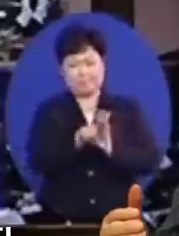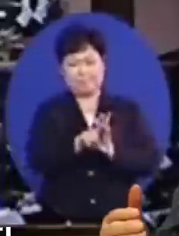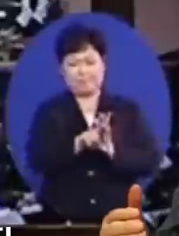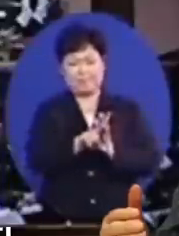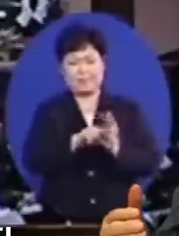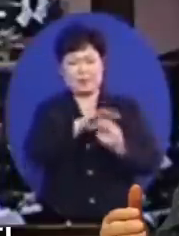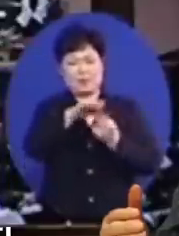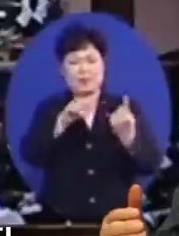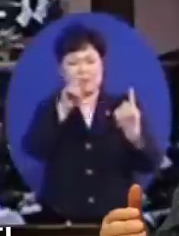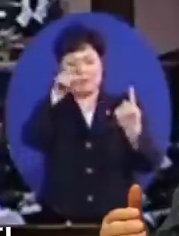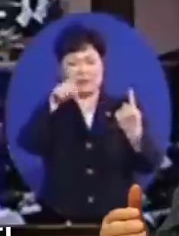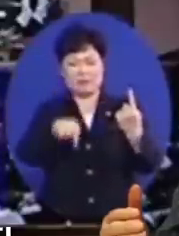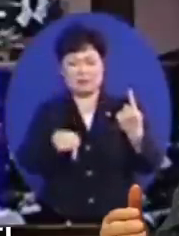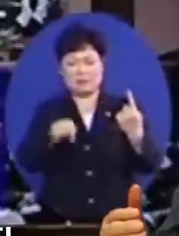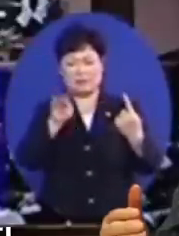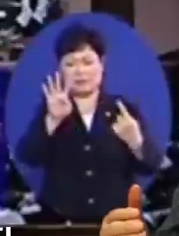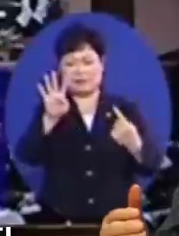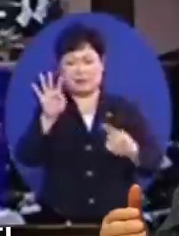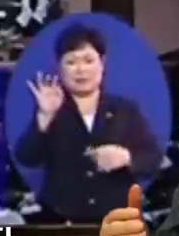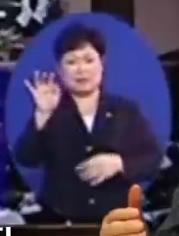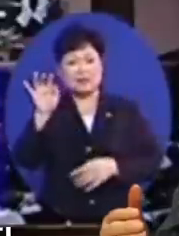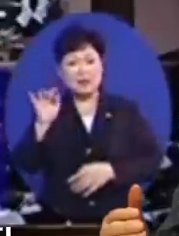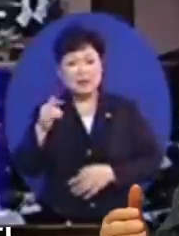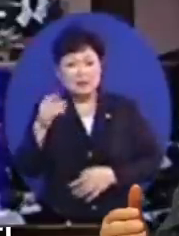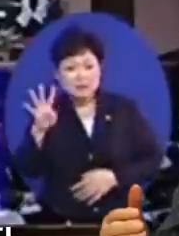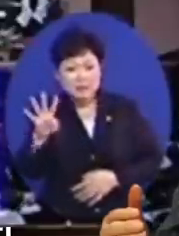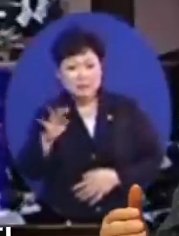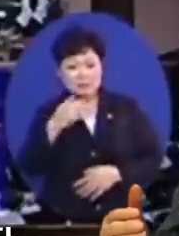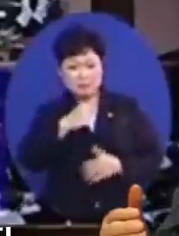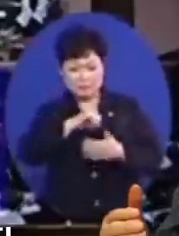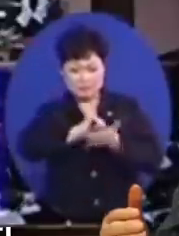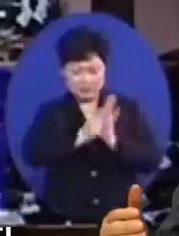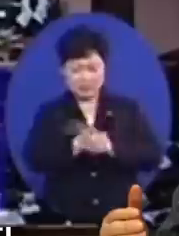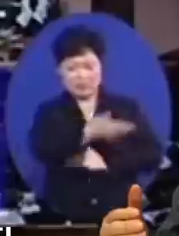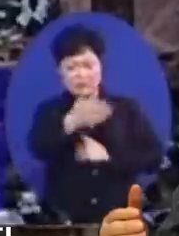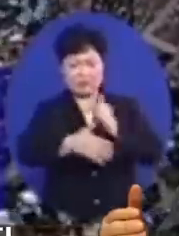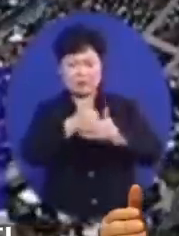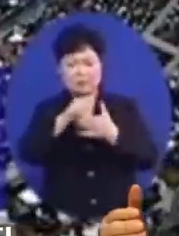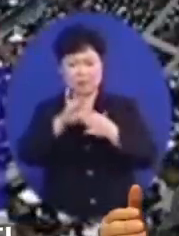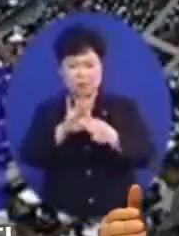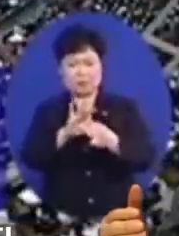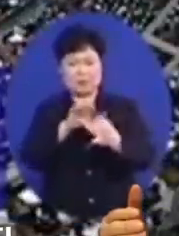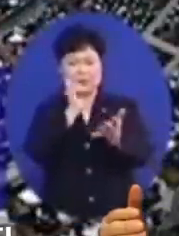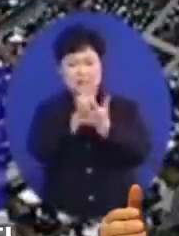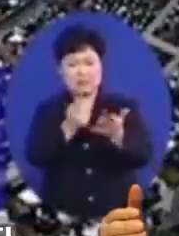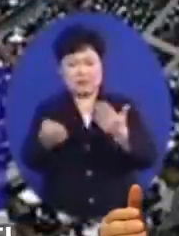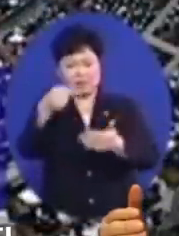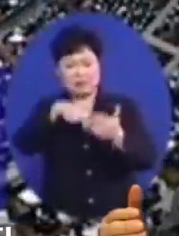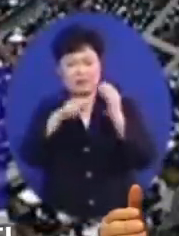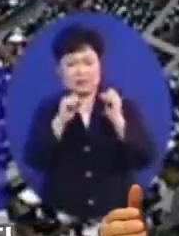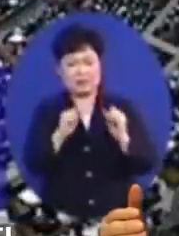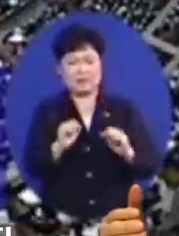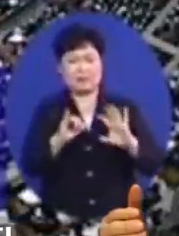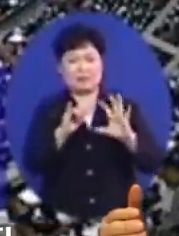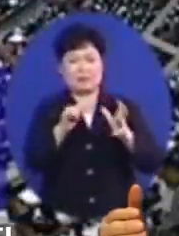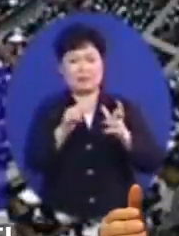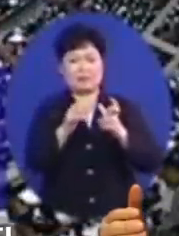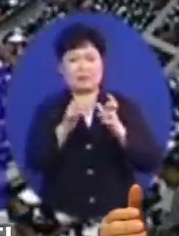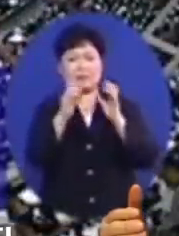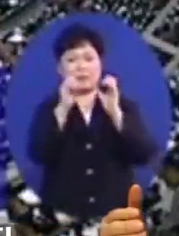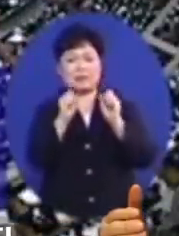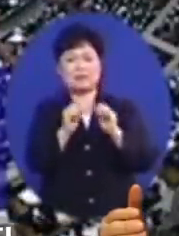1서 4장 4절에 자녀들아 너희는 하나님께 속하였고 또 그를 이겼나니 이는 너희 안에 계신 이가 세상에 있는 자보다